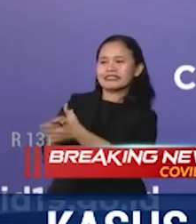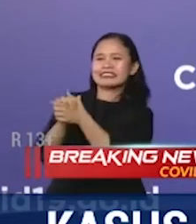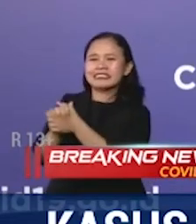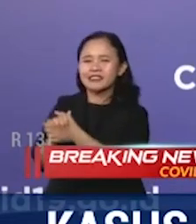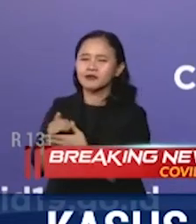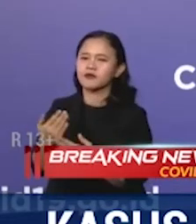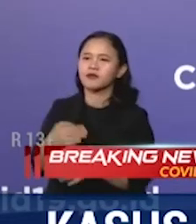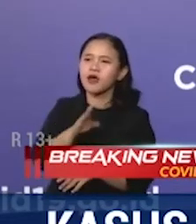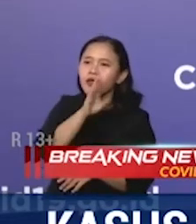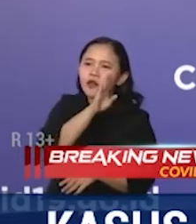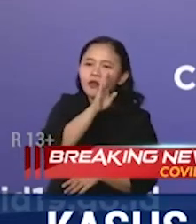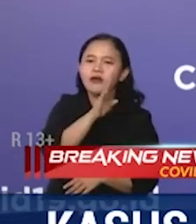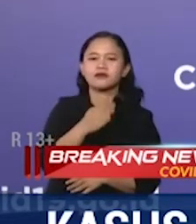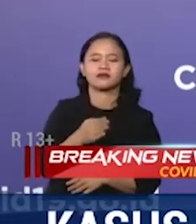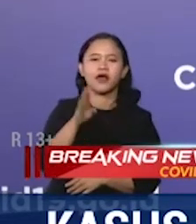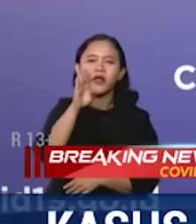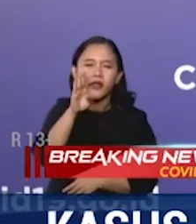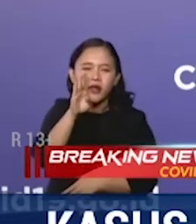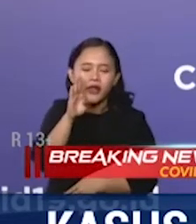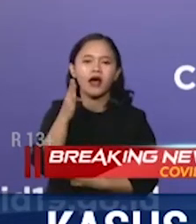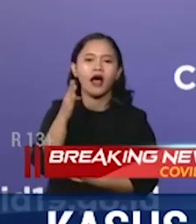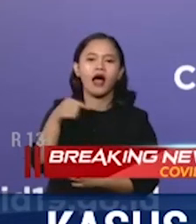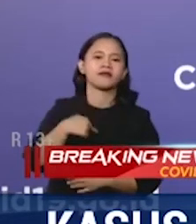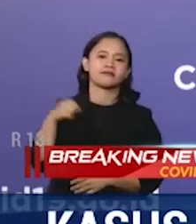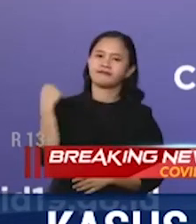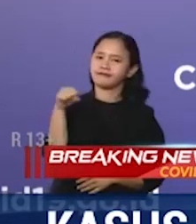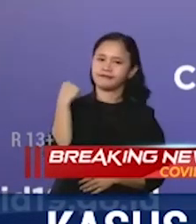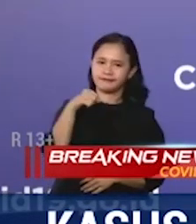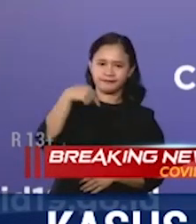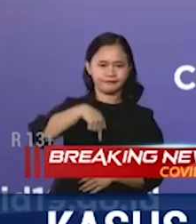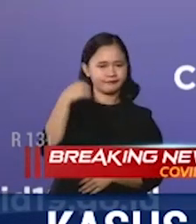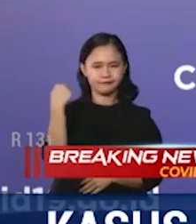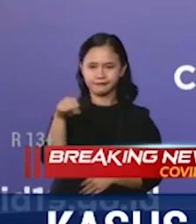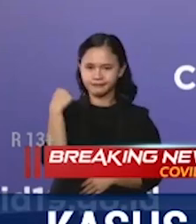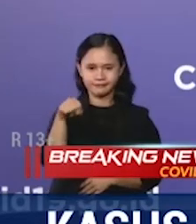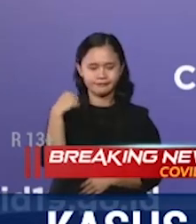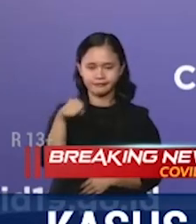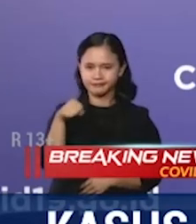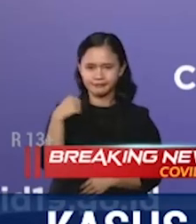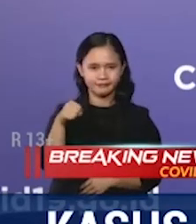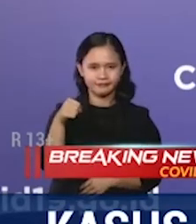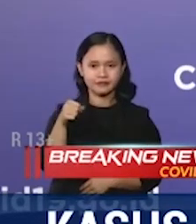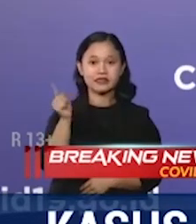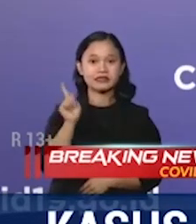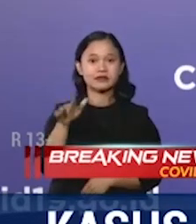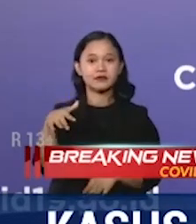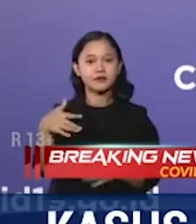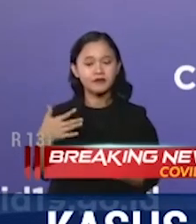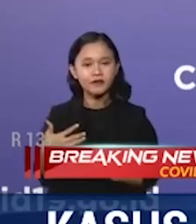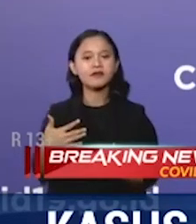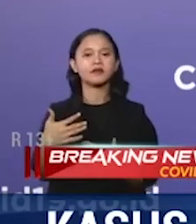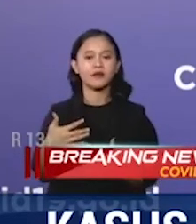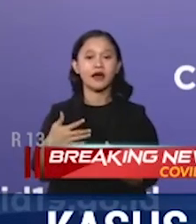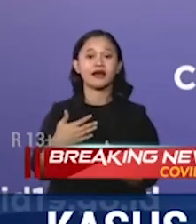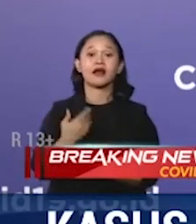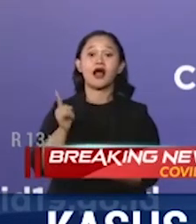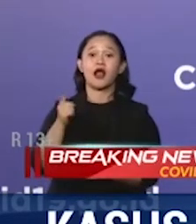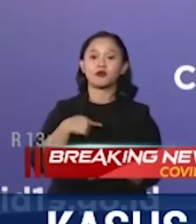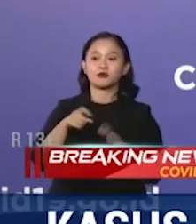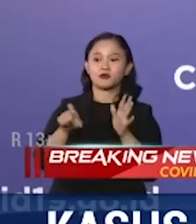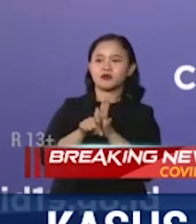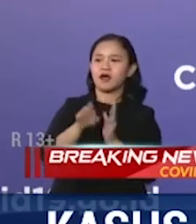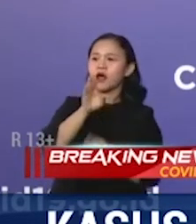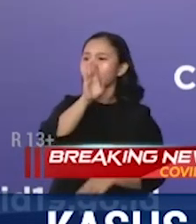berbisik-bisik mungkin sekarang ini semuanya harus kita hindari karena ini adalah jalan untuk kemungkinan